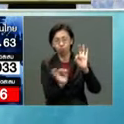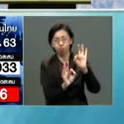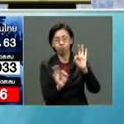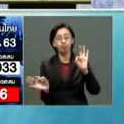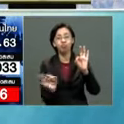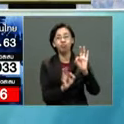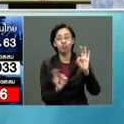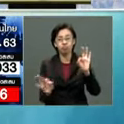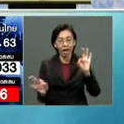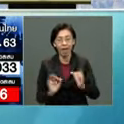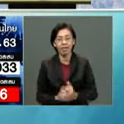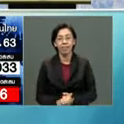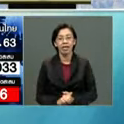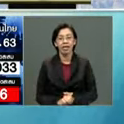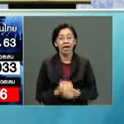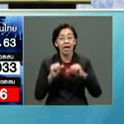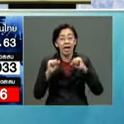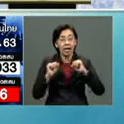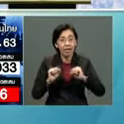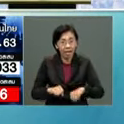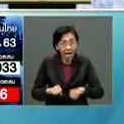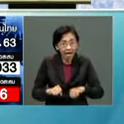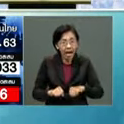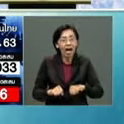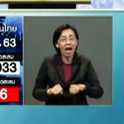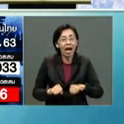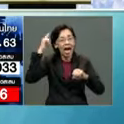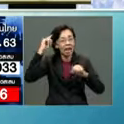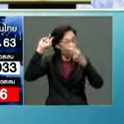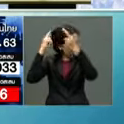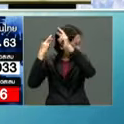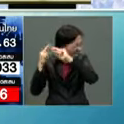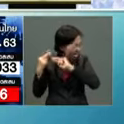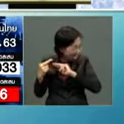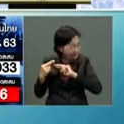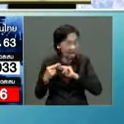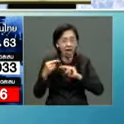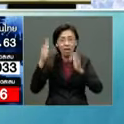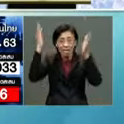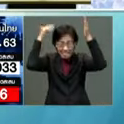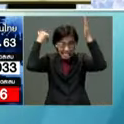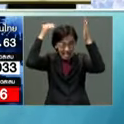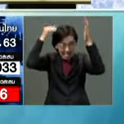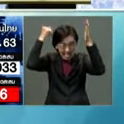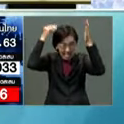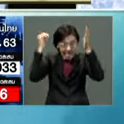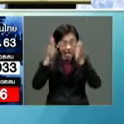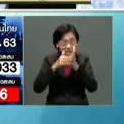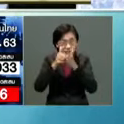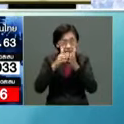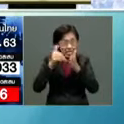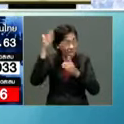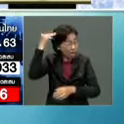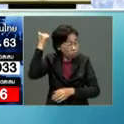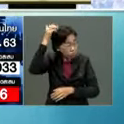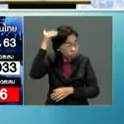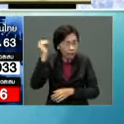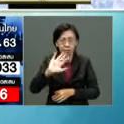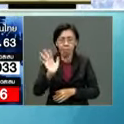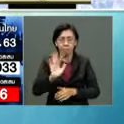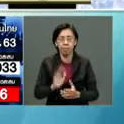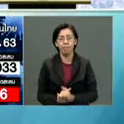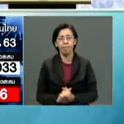มีคำอนุญาตให้มีการดัดผมย้อมผมนะครับซึ่งยังต้องใช้เวลาในการทำมาก